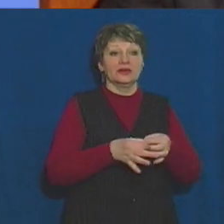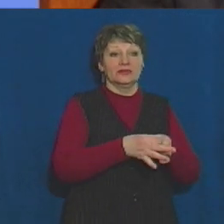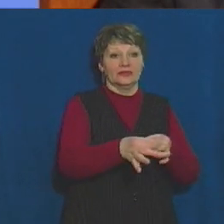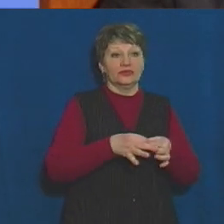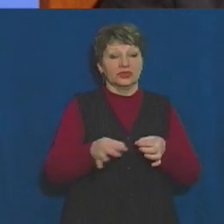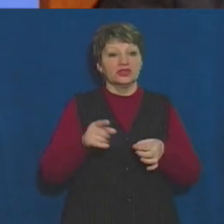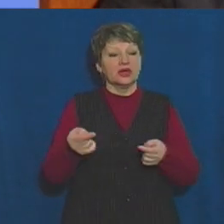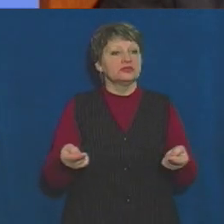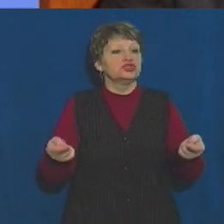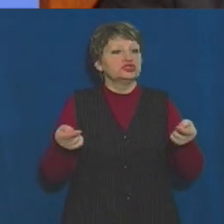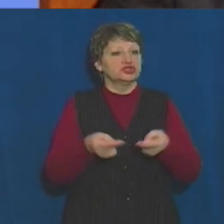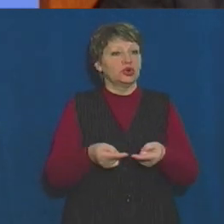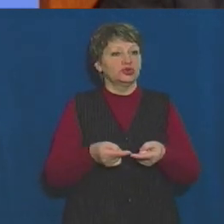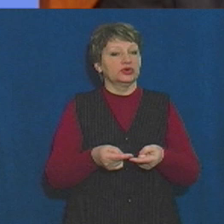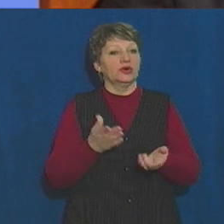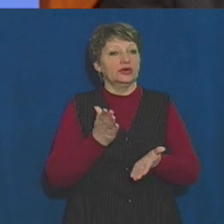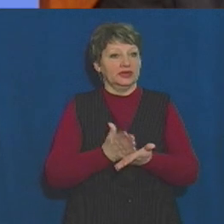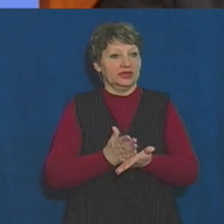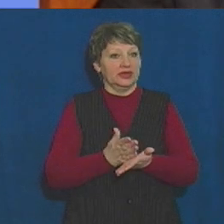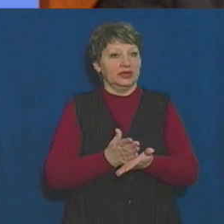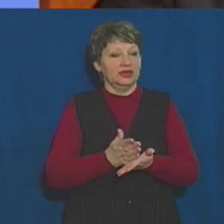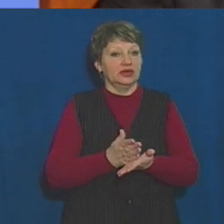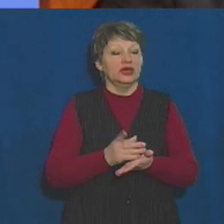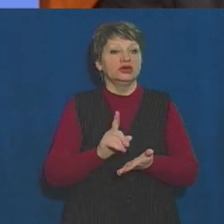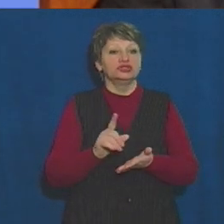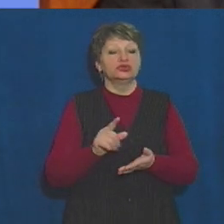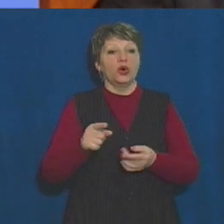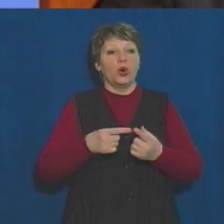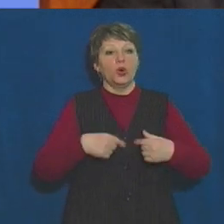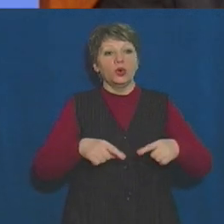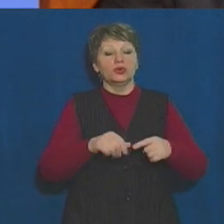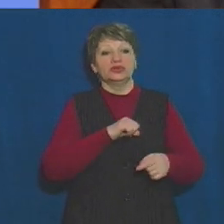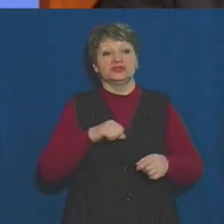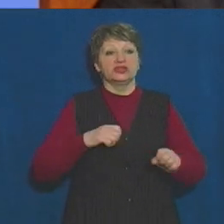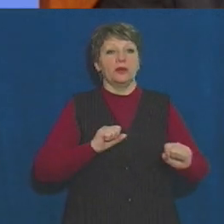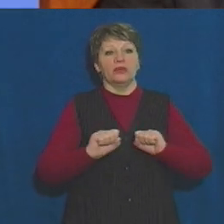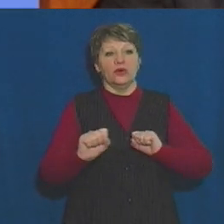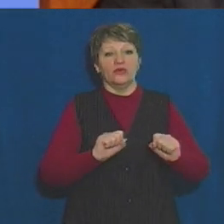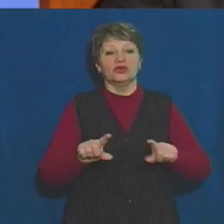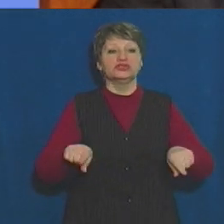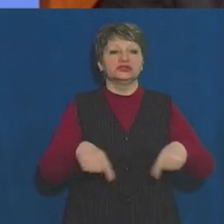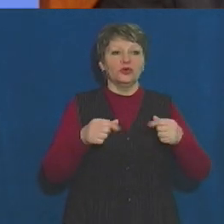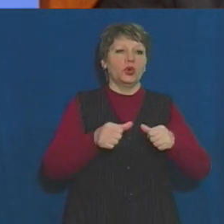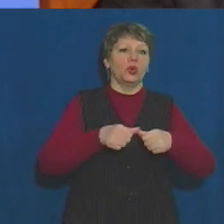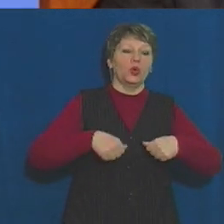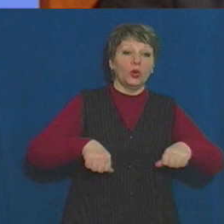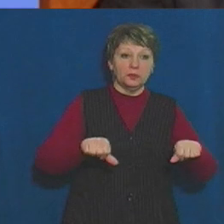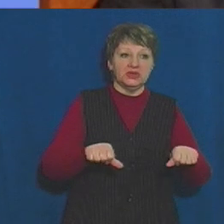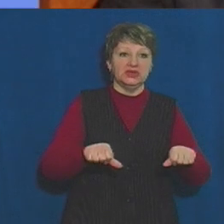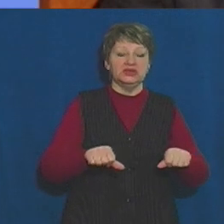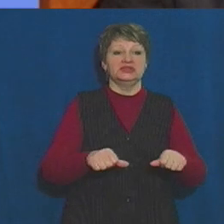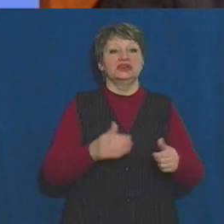їхнього видалення тих зелених насаджень. Що там органом місцевого самоврядування утворюється комісія, всю комісію включаються